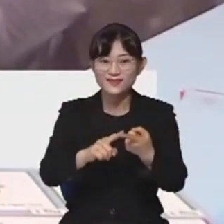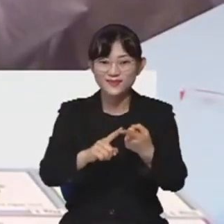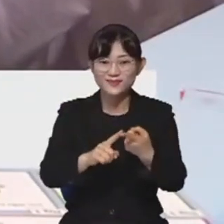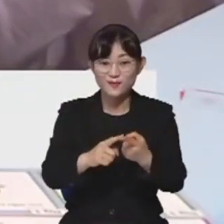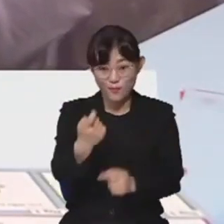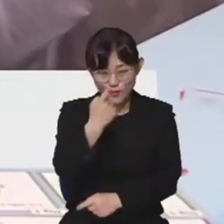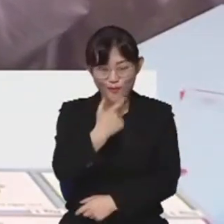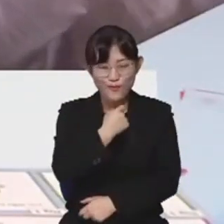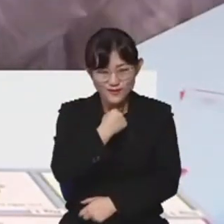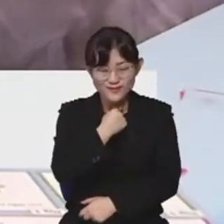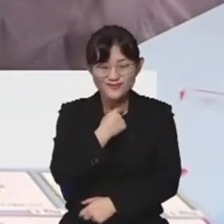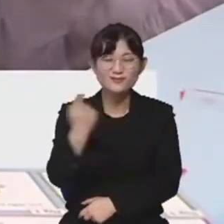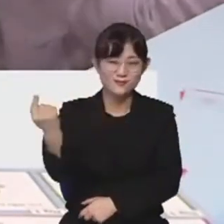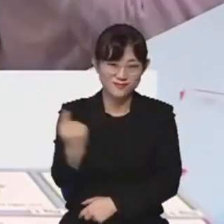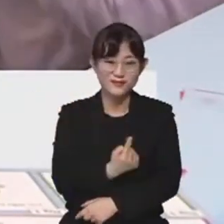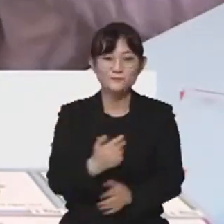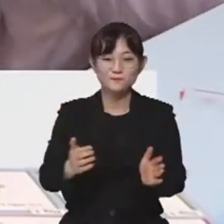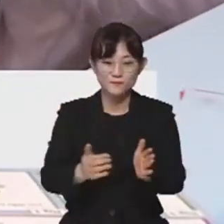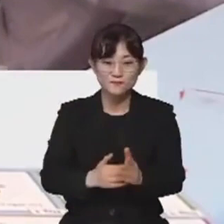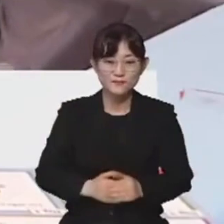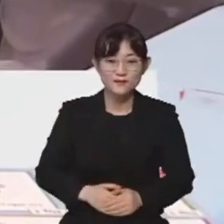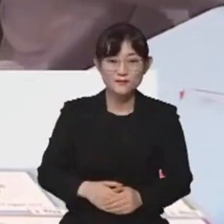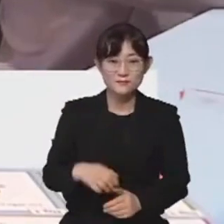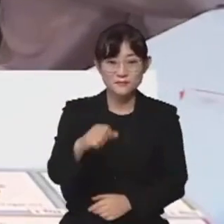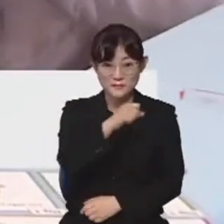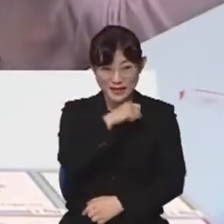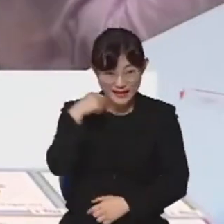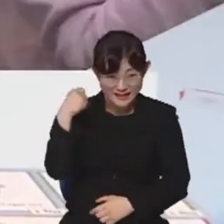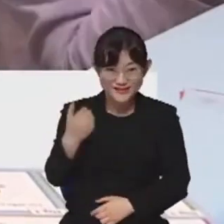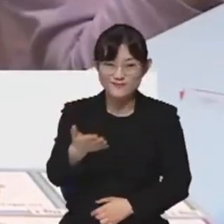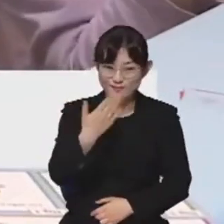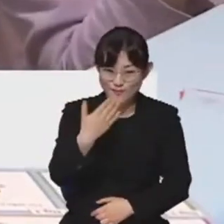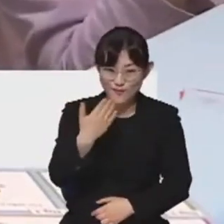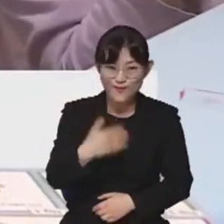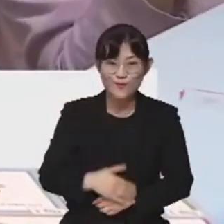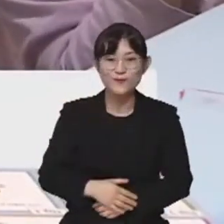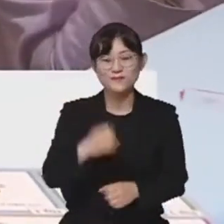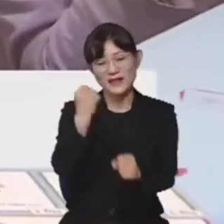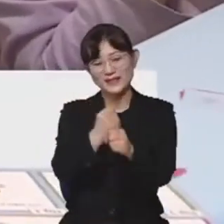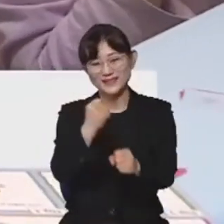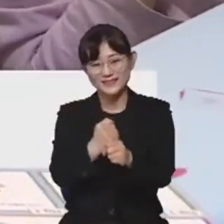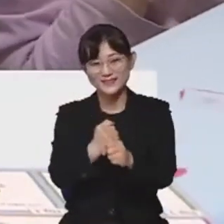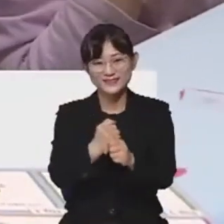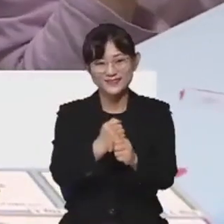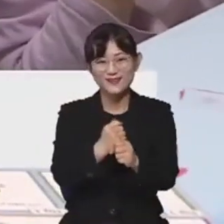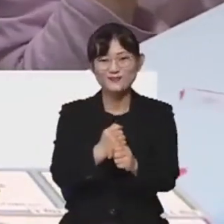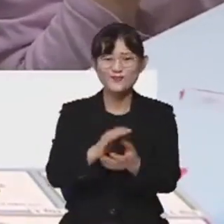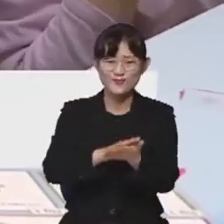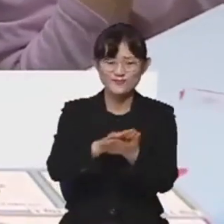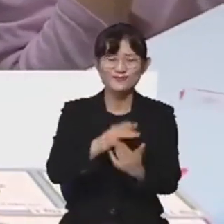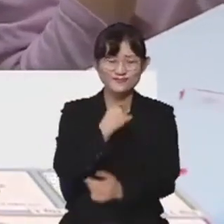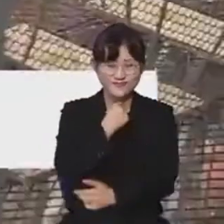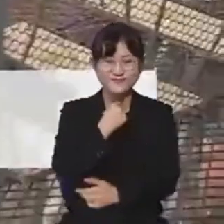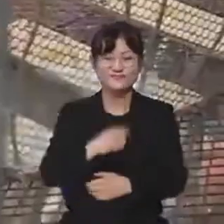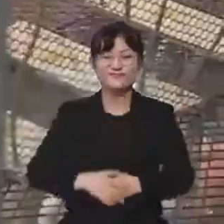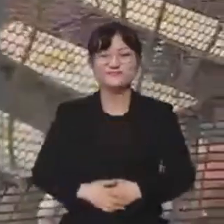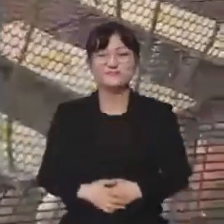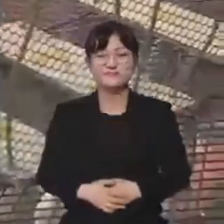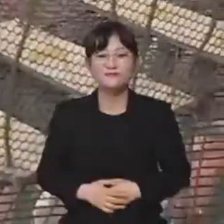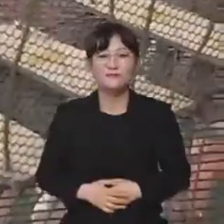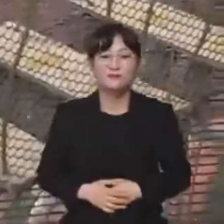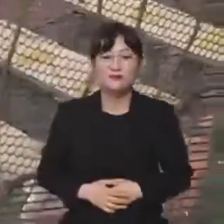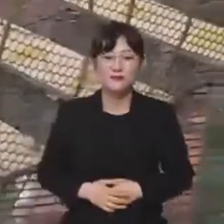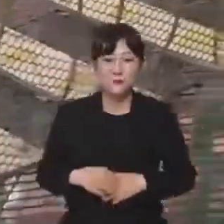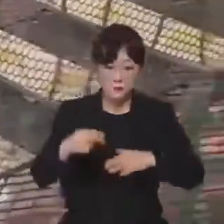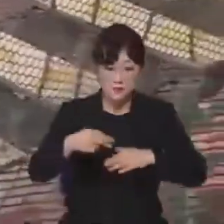것 같아가지고 뭐 맛있는 거 먹고 또 만들기 같은 거 다 하면서 놀고 싶어요.